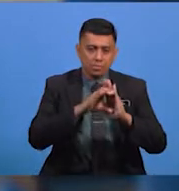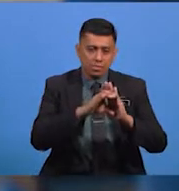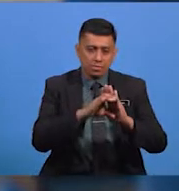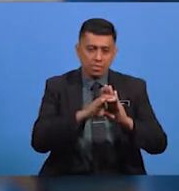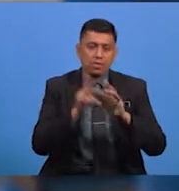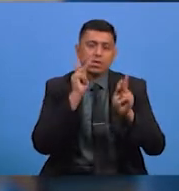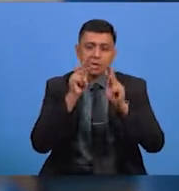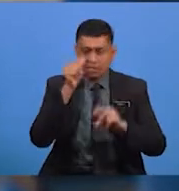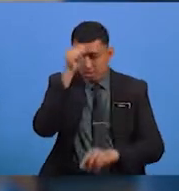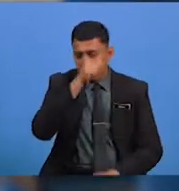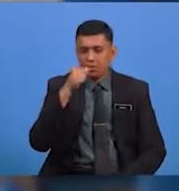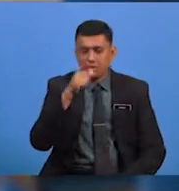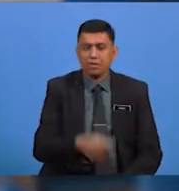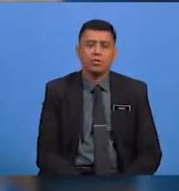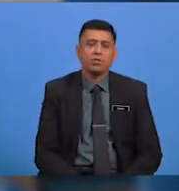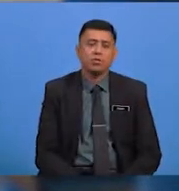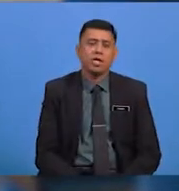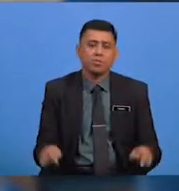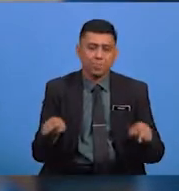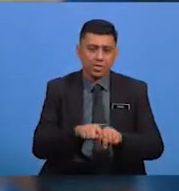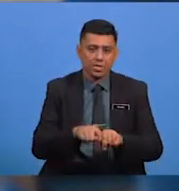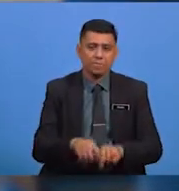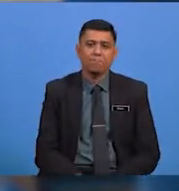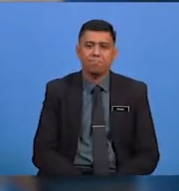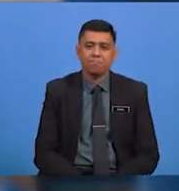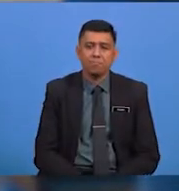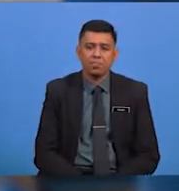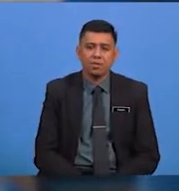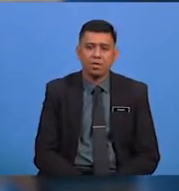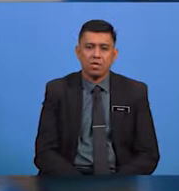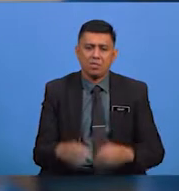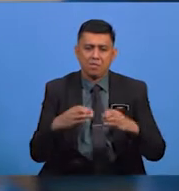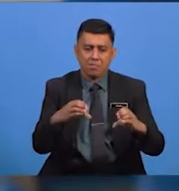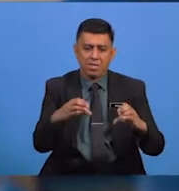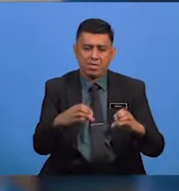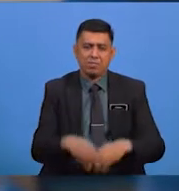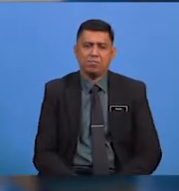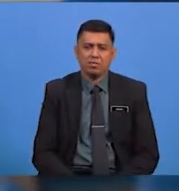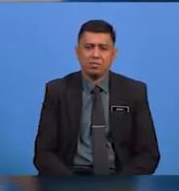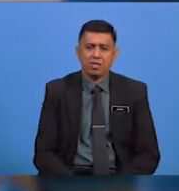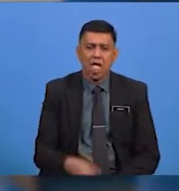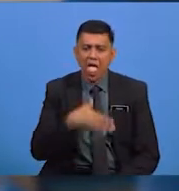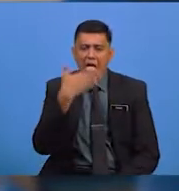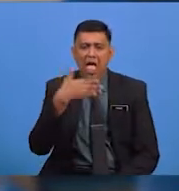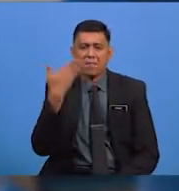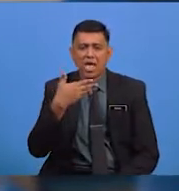Contoh kata adjektif adalah seperti cemas,